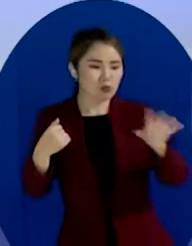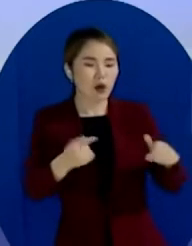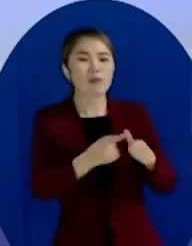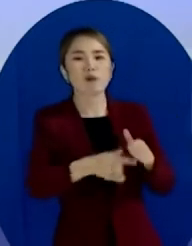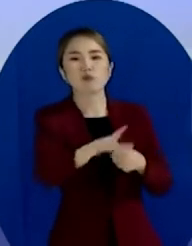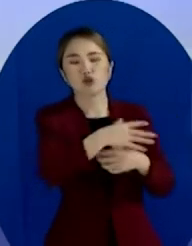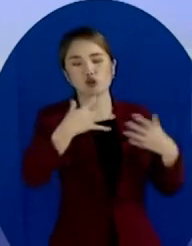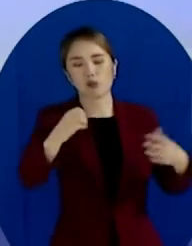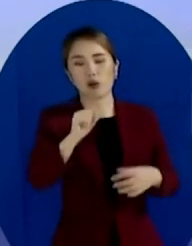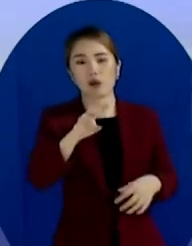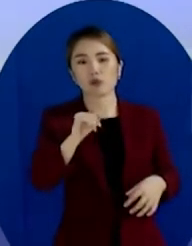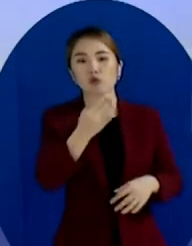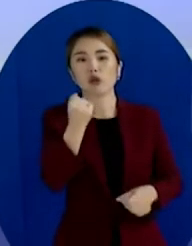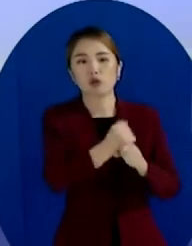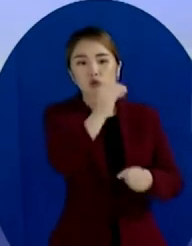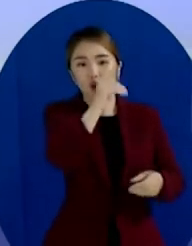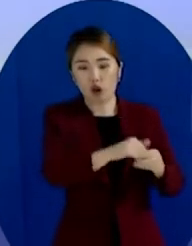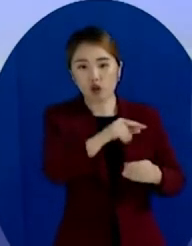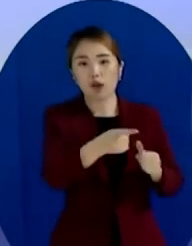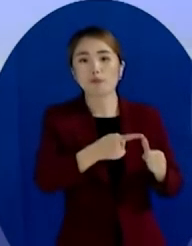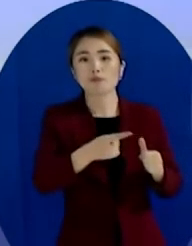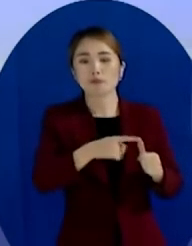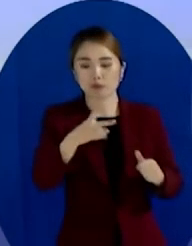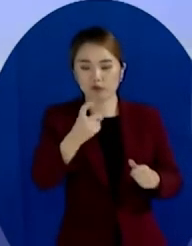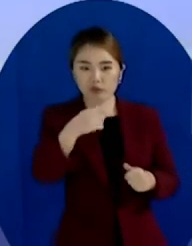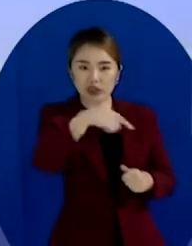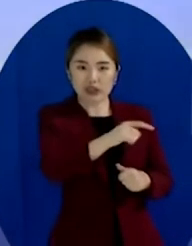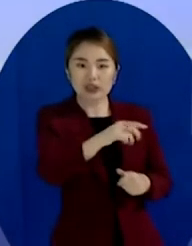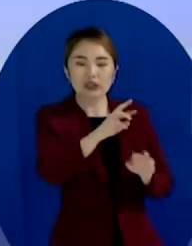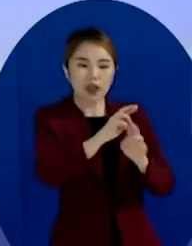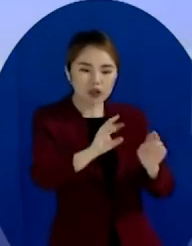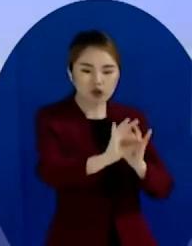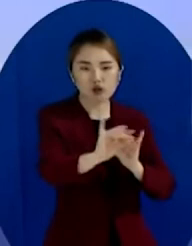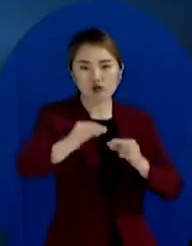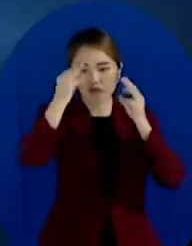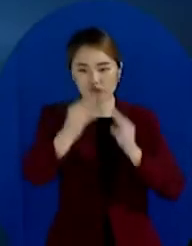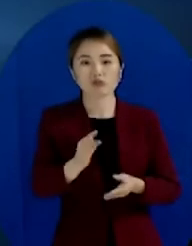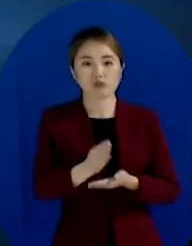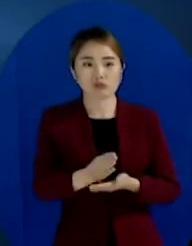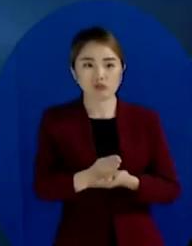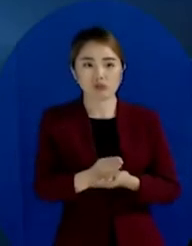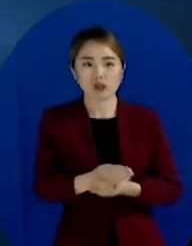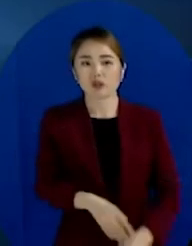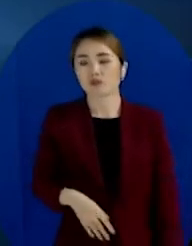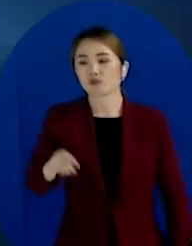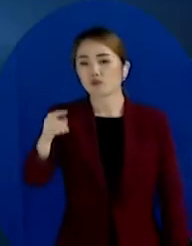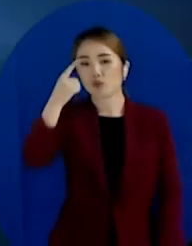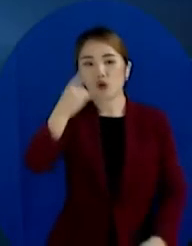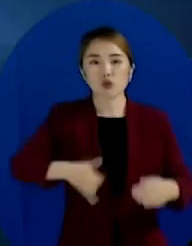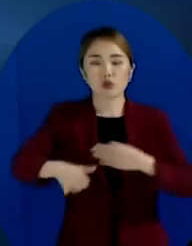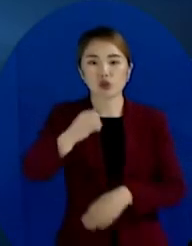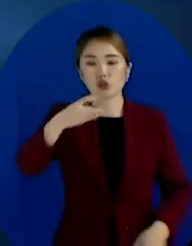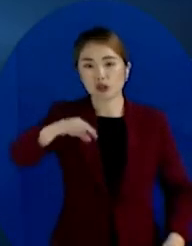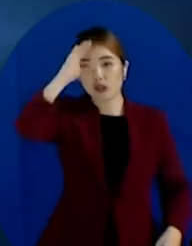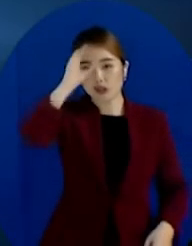тушаалд оцсон буюу жидүүгийн хэрэг шүүхээр хүрсгүй хүмүүс болон бусад гэсэн ялгаатай шийтгдэж байна. Тодорхой хэлбэл Монгол Улсын ерөнхий